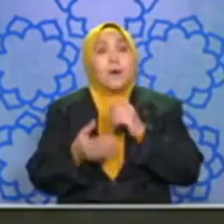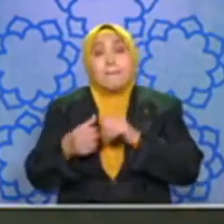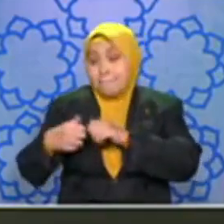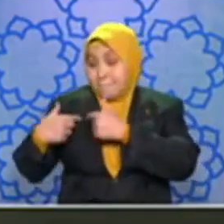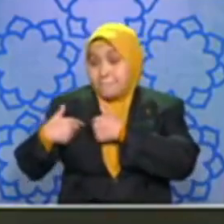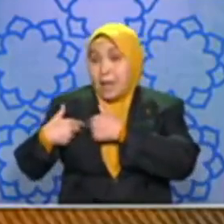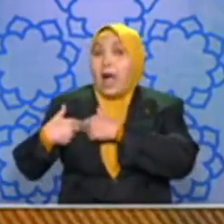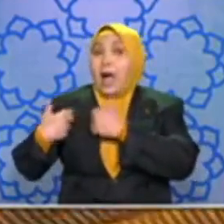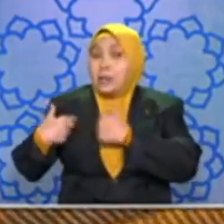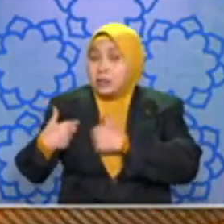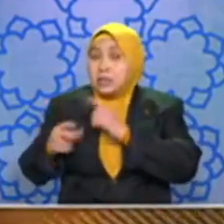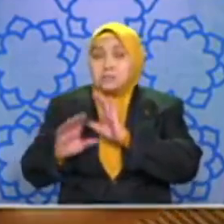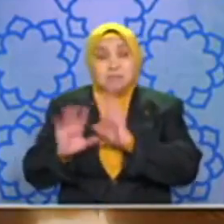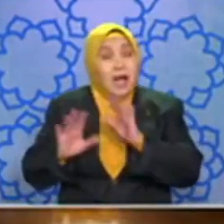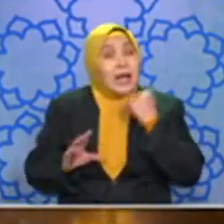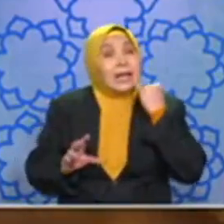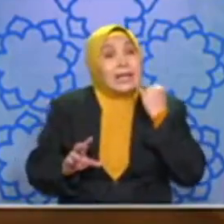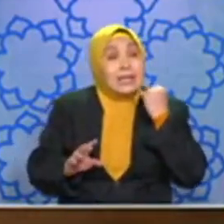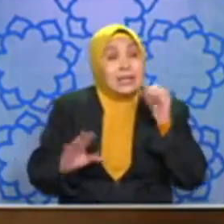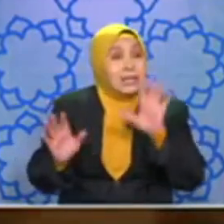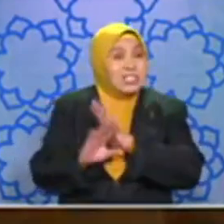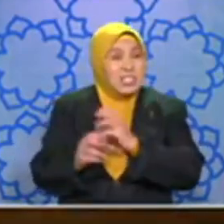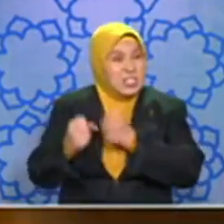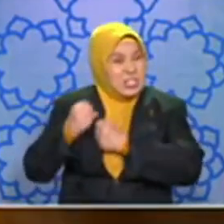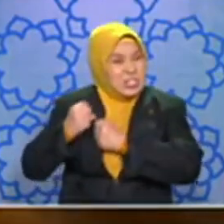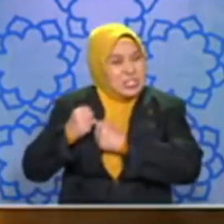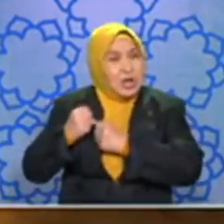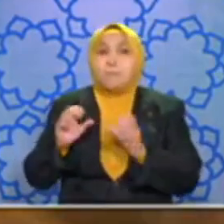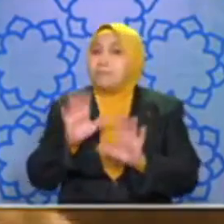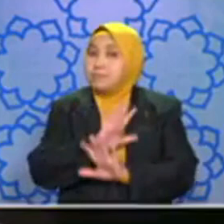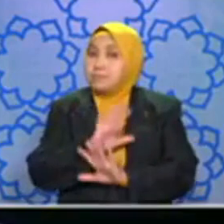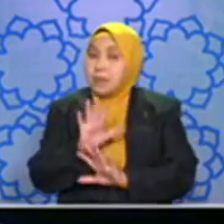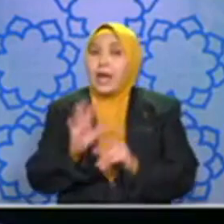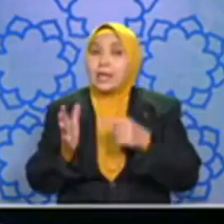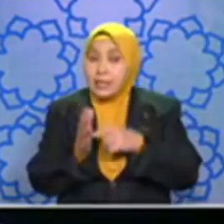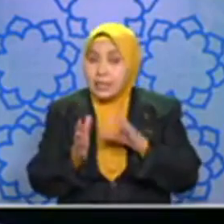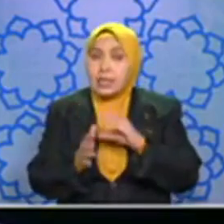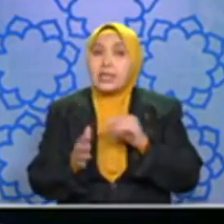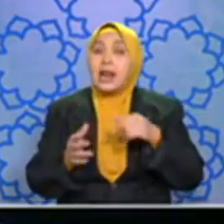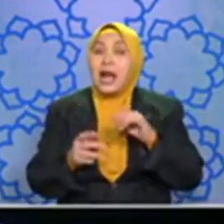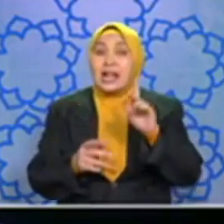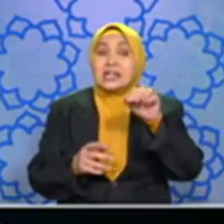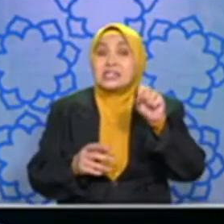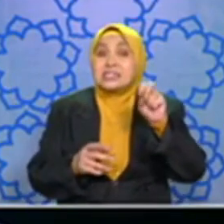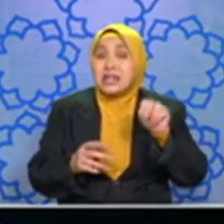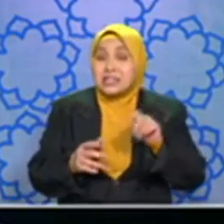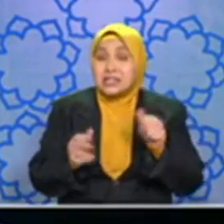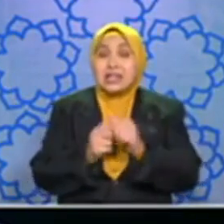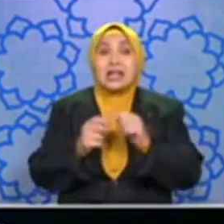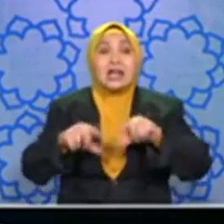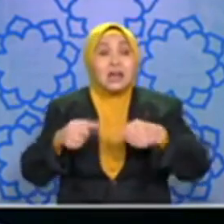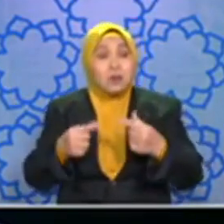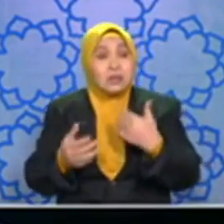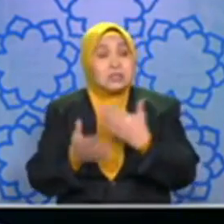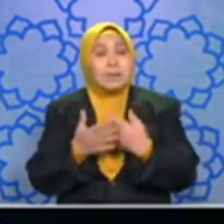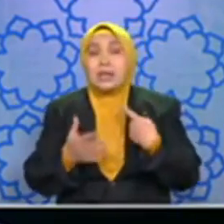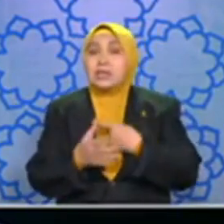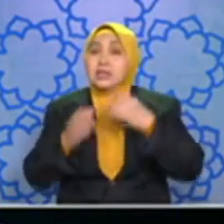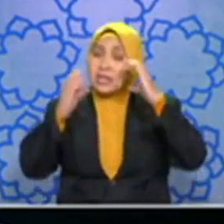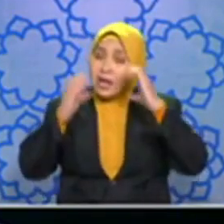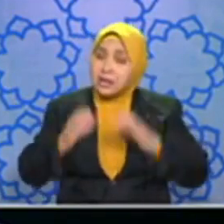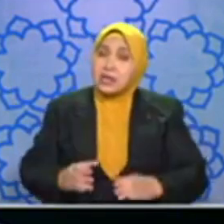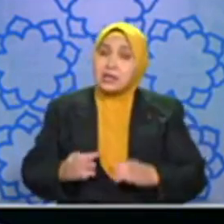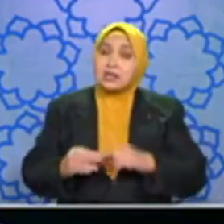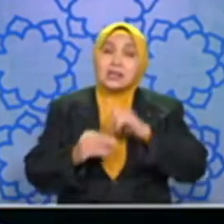kita. Jangan dengki, jangan berdendam, dan inilah kesannya dengan Al-Quran, sehingga kita yakin tentang